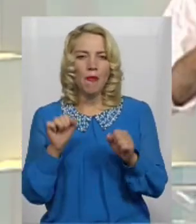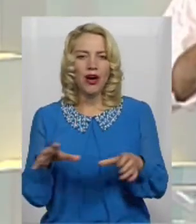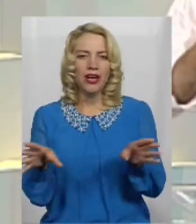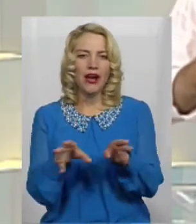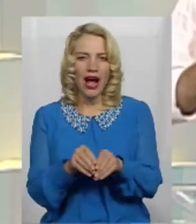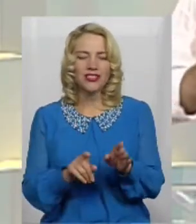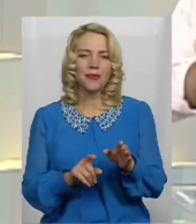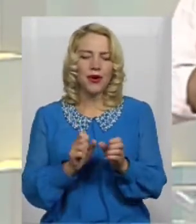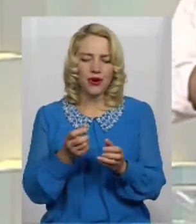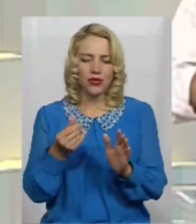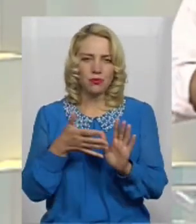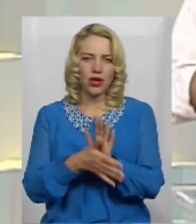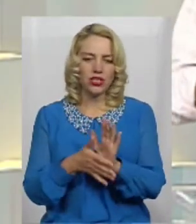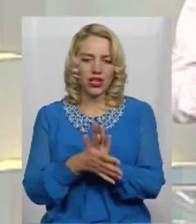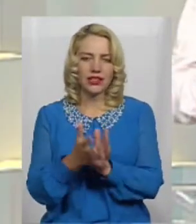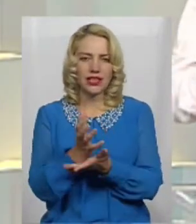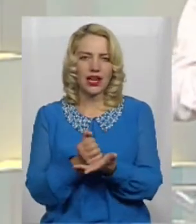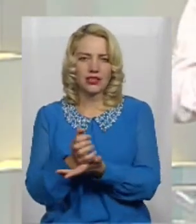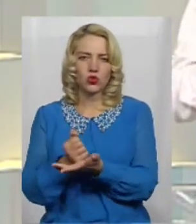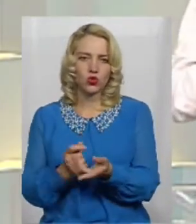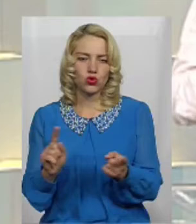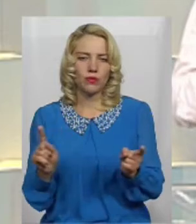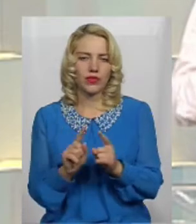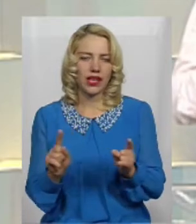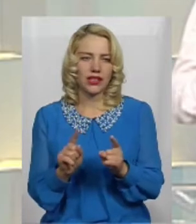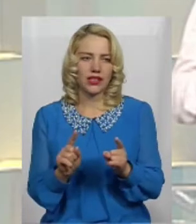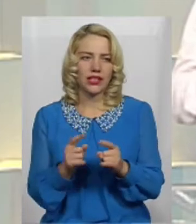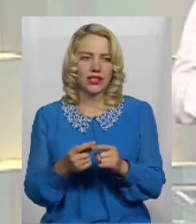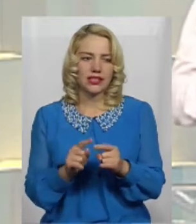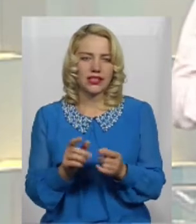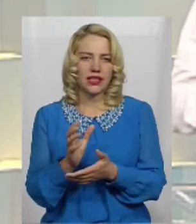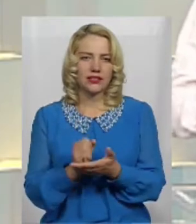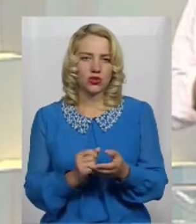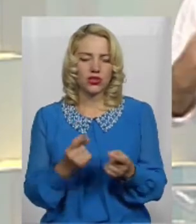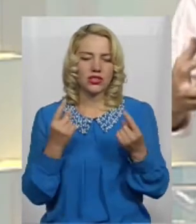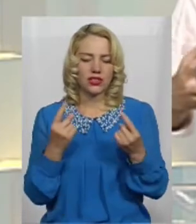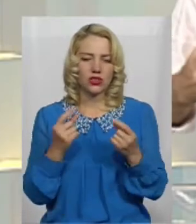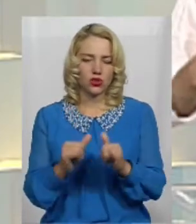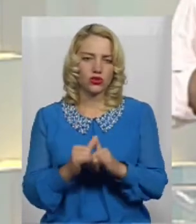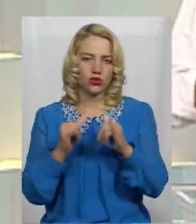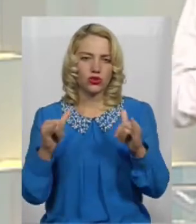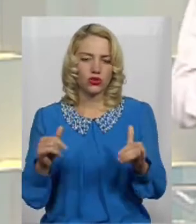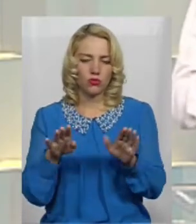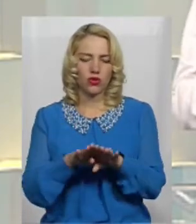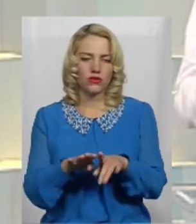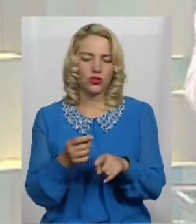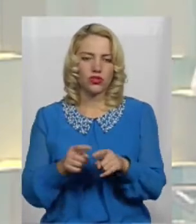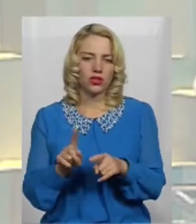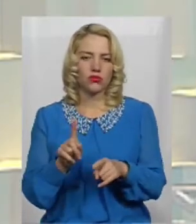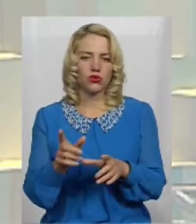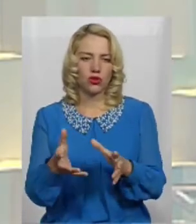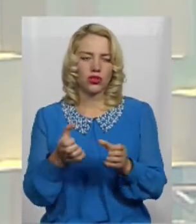разом розпоряджатися тими ресурсами, і якби ці ресурси значно зростуть порівняно з тим, що